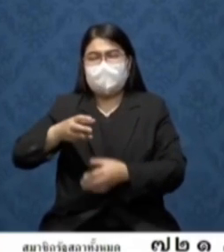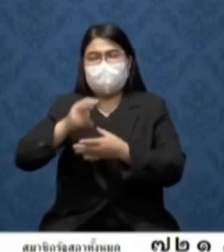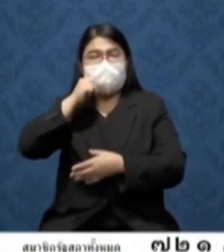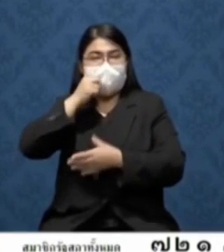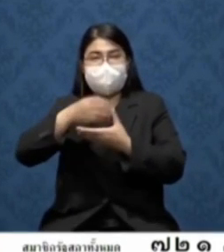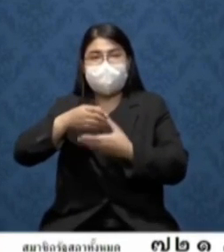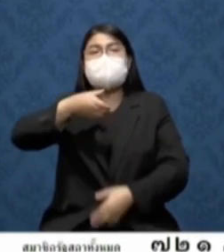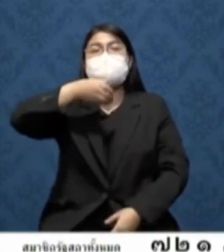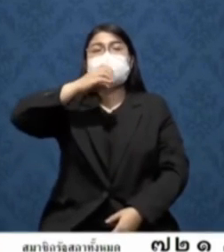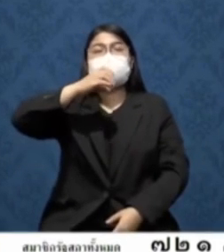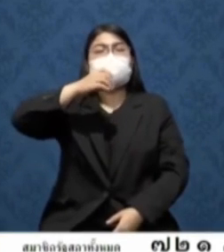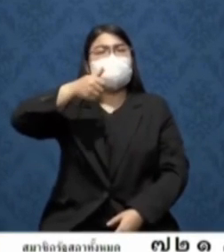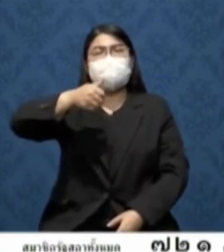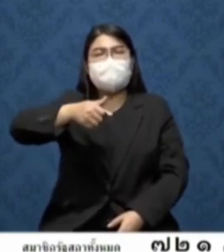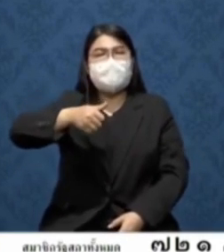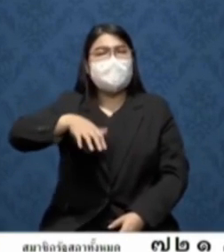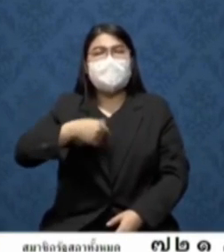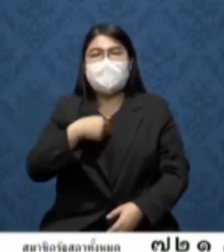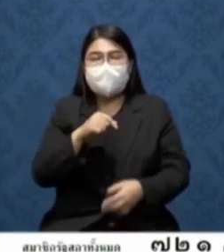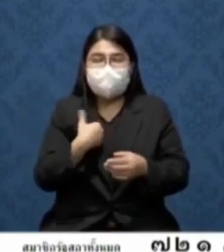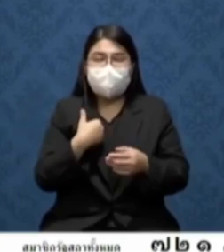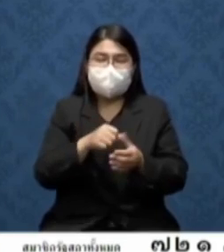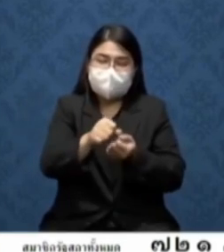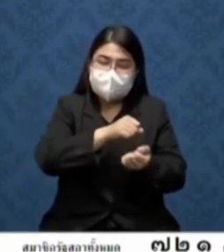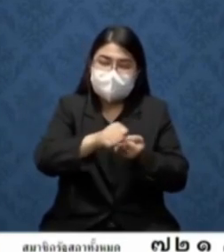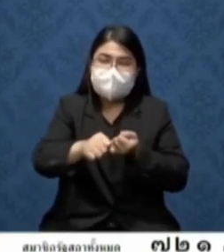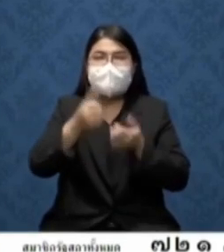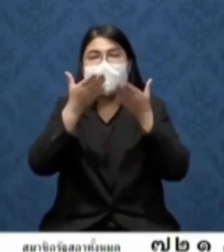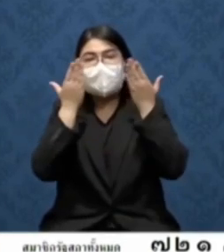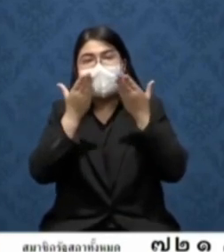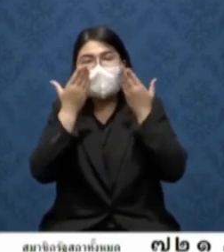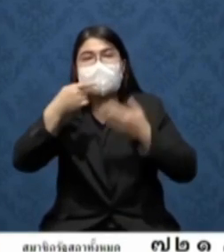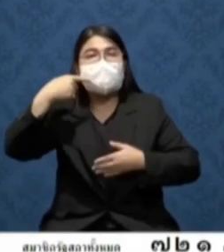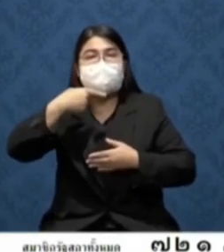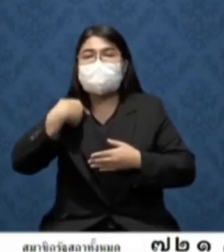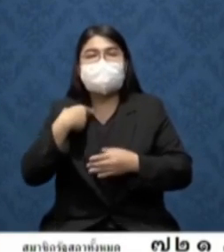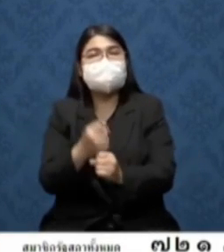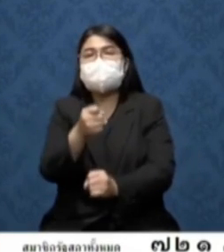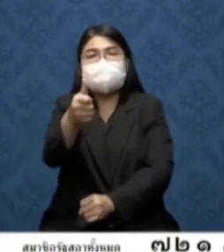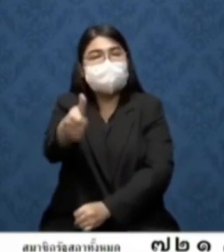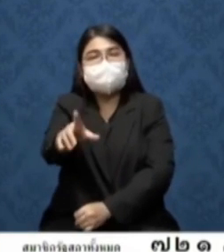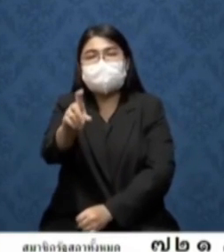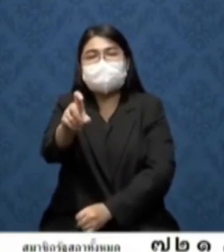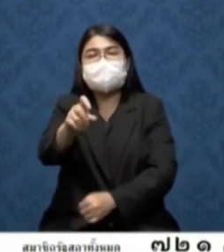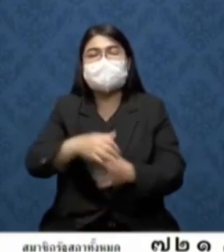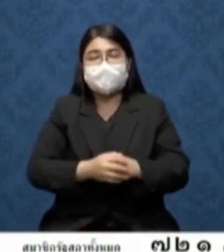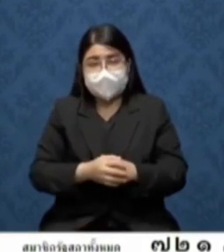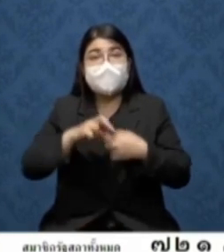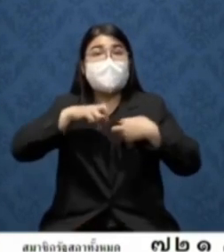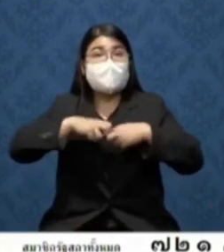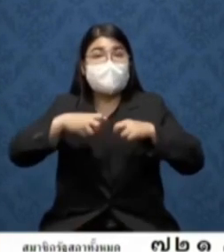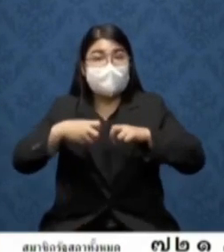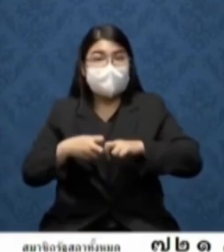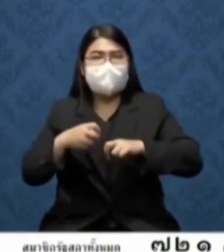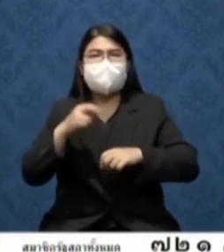นาแล้วแค่ซักผ้าล้างหน้าแปรงฟันยังไม่ได้ปัญหาการชลประทานที่ระบ